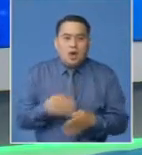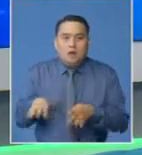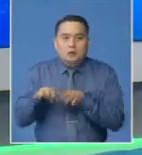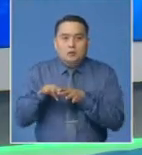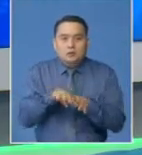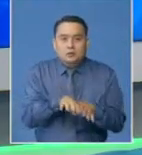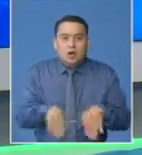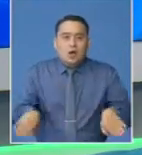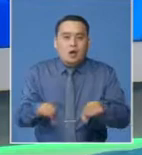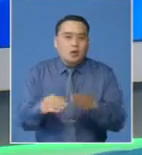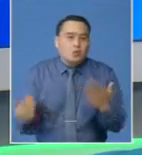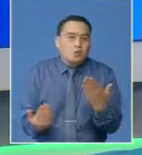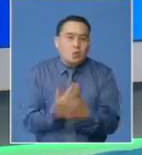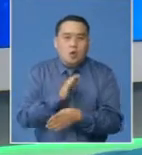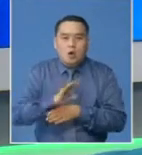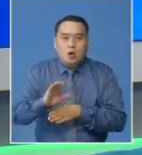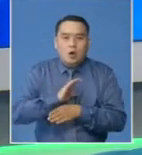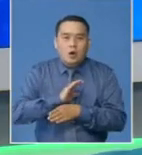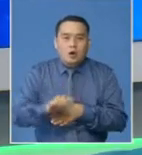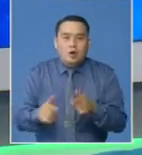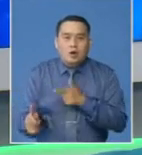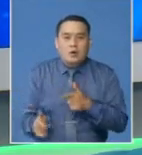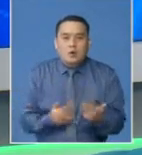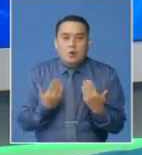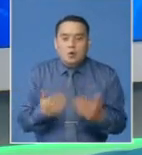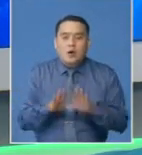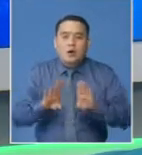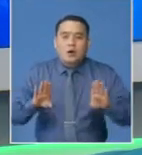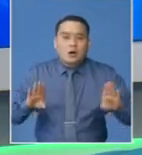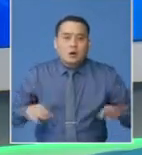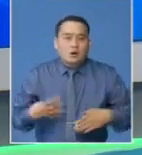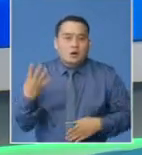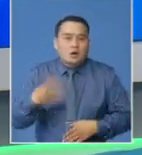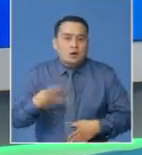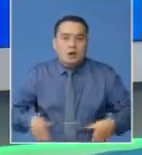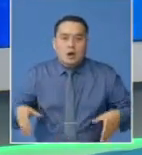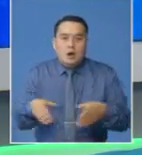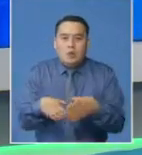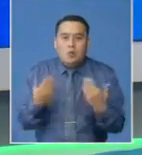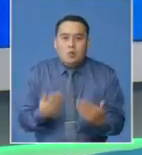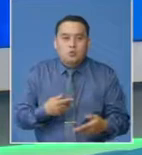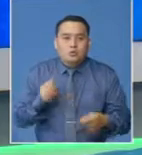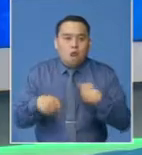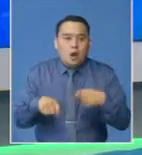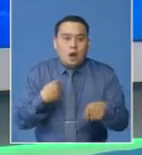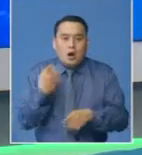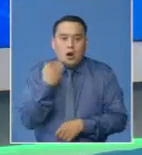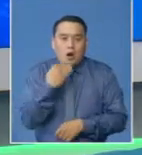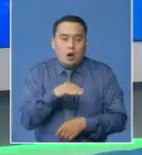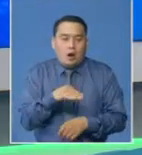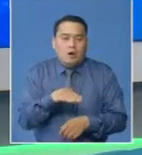стандарттарға сәйкес заманауи өнімдер даярлау болатын. Бүгінгі көрмеде 40-тан астам компания өкілдері бүгін өз тауарларының сапасы